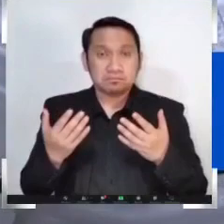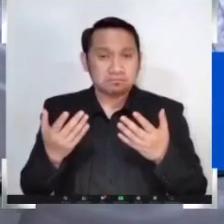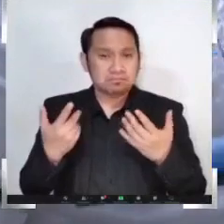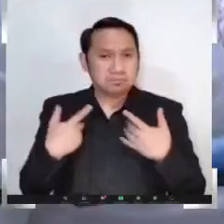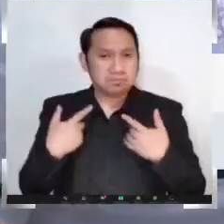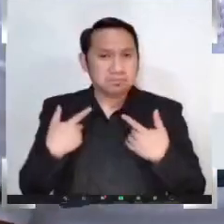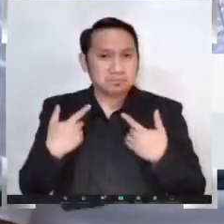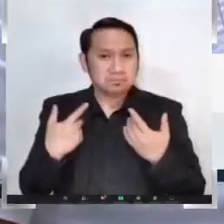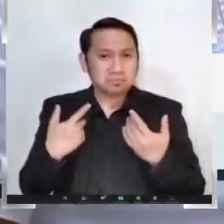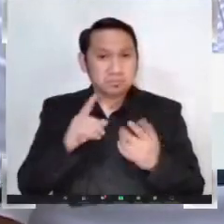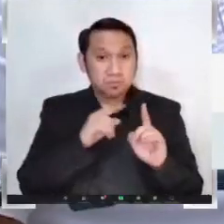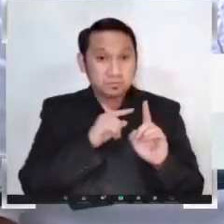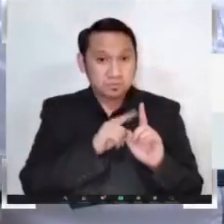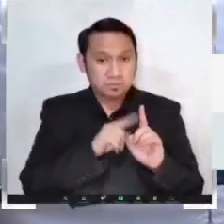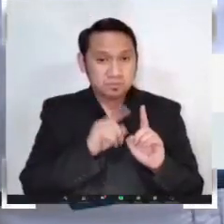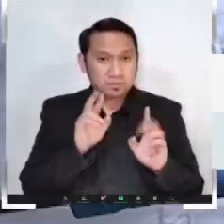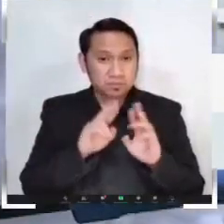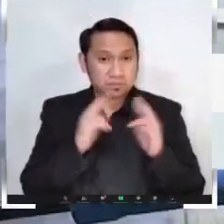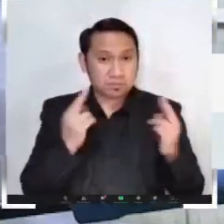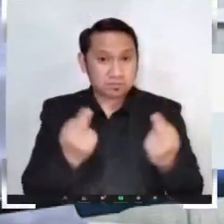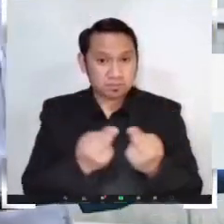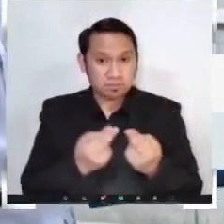relative nung